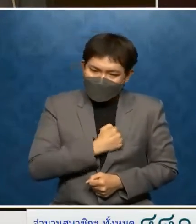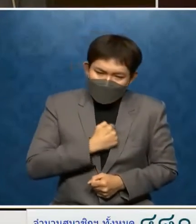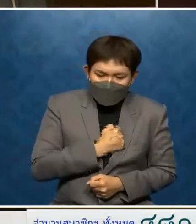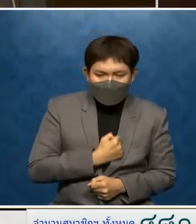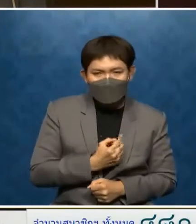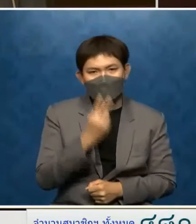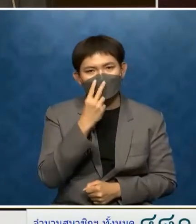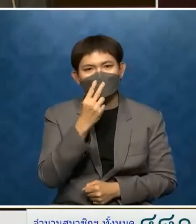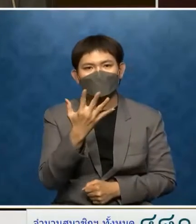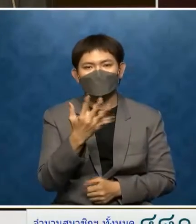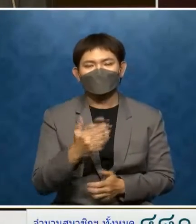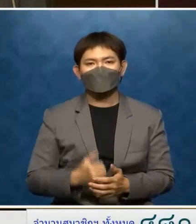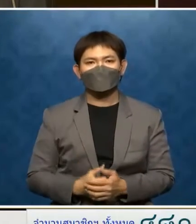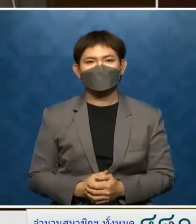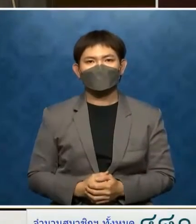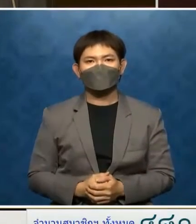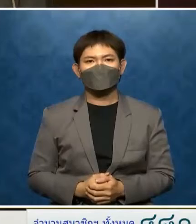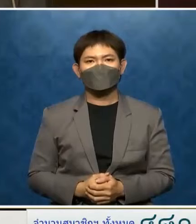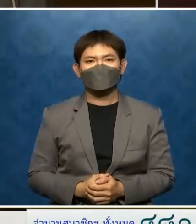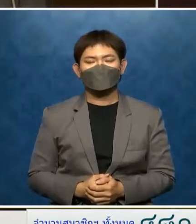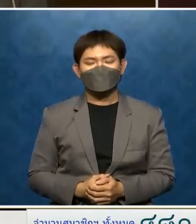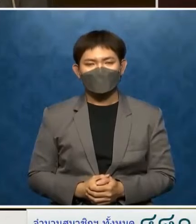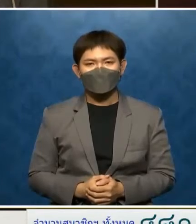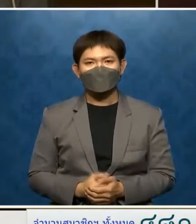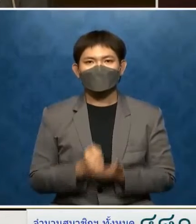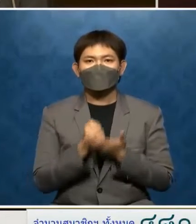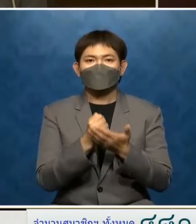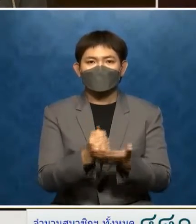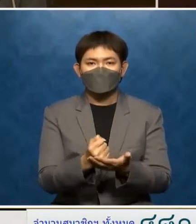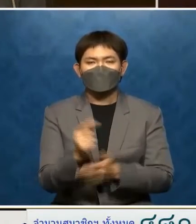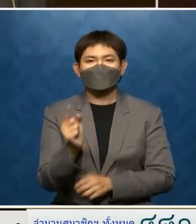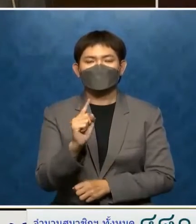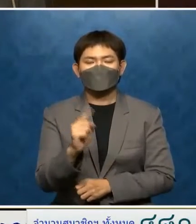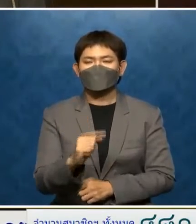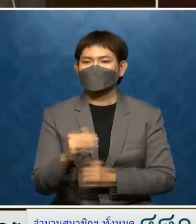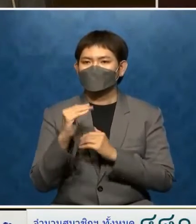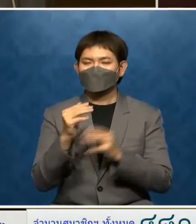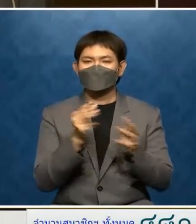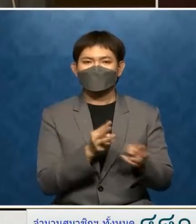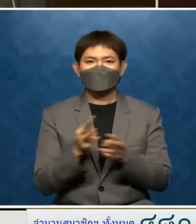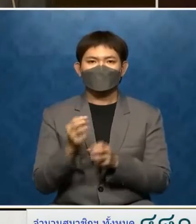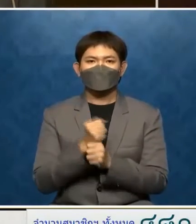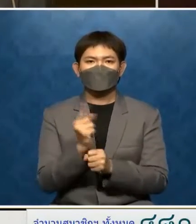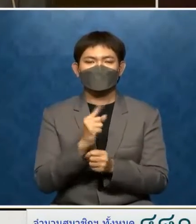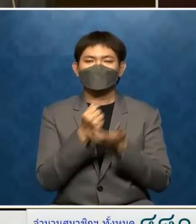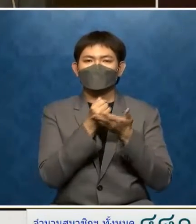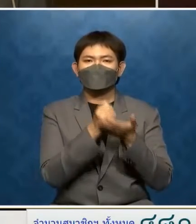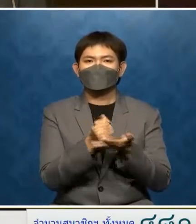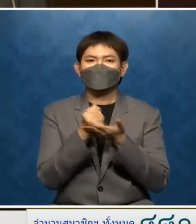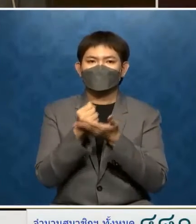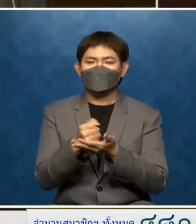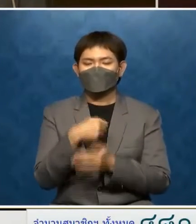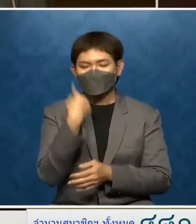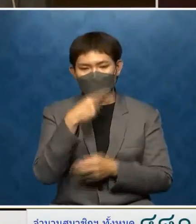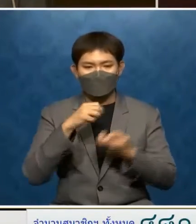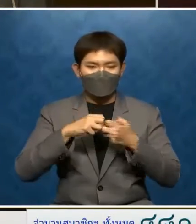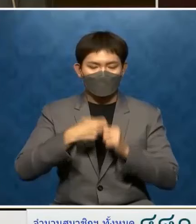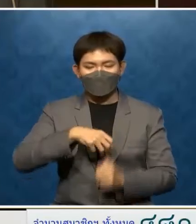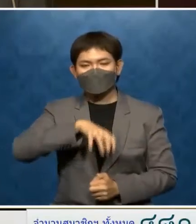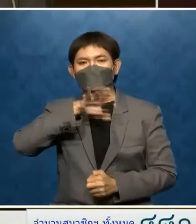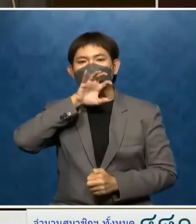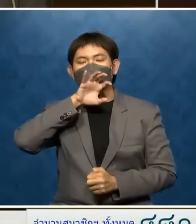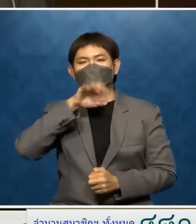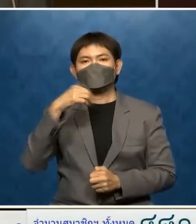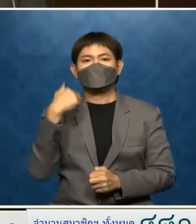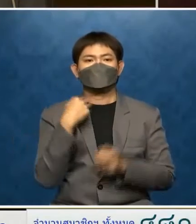ัดแผ่ทางชดใจของเขาได้ค่ะเรื่องการเยวยาค่ะควดกําหนดมากทการ awakeพูดไดรความเสียหาย